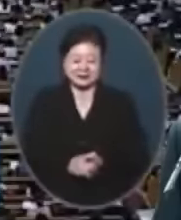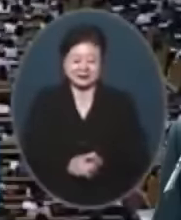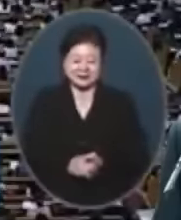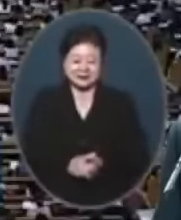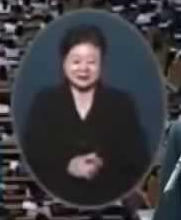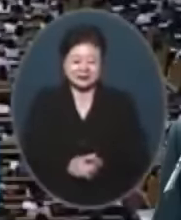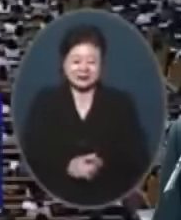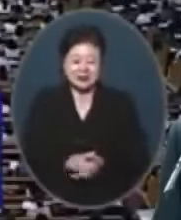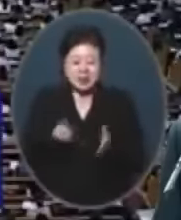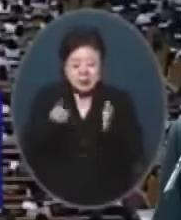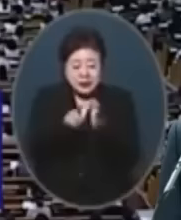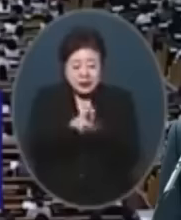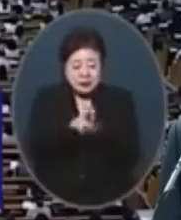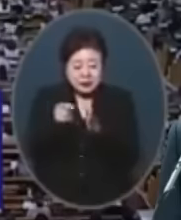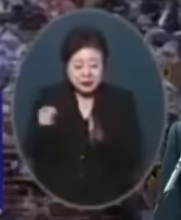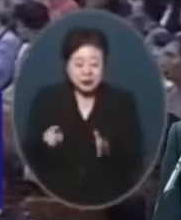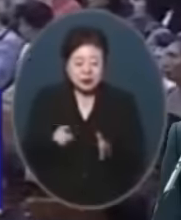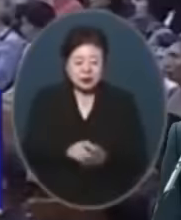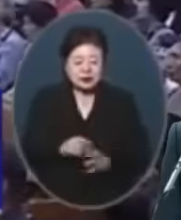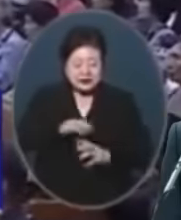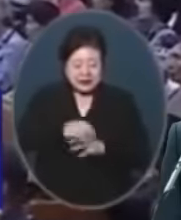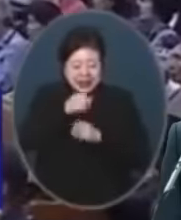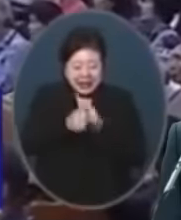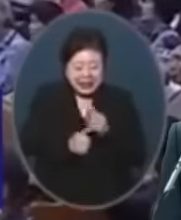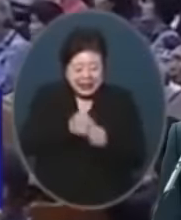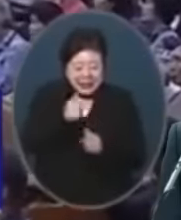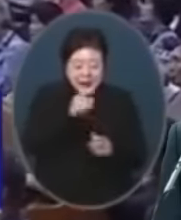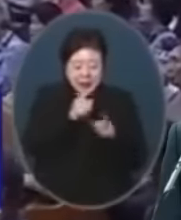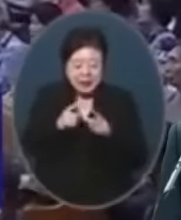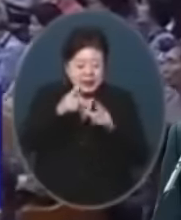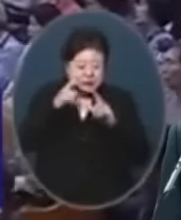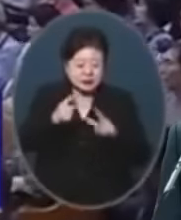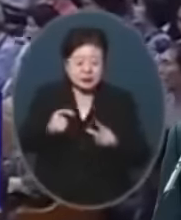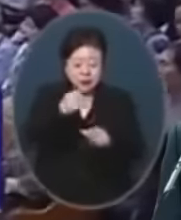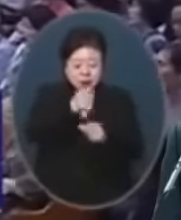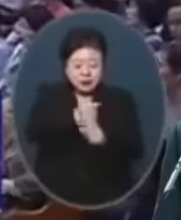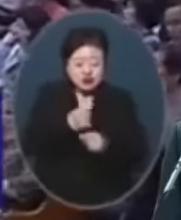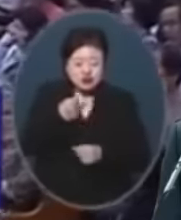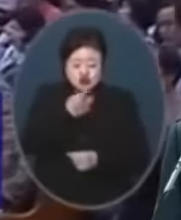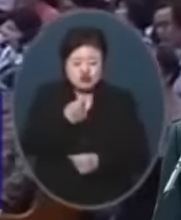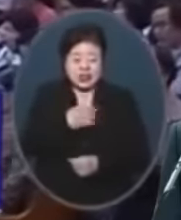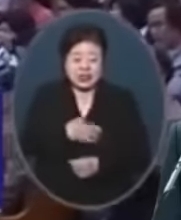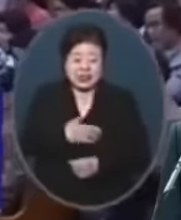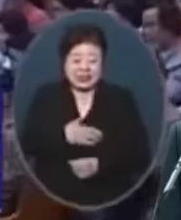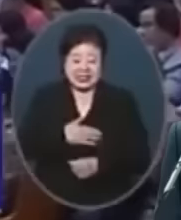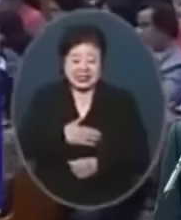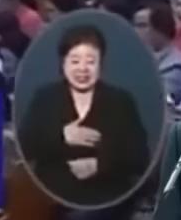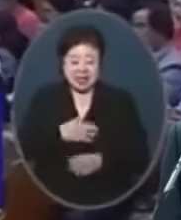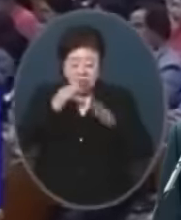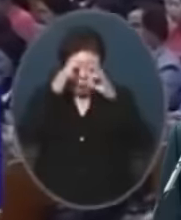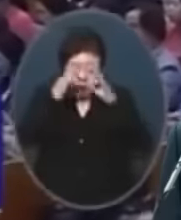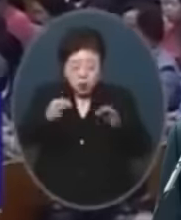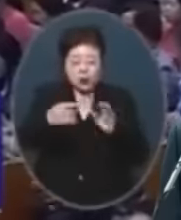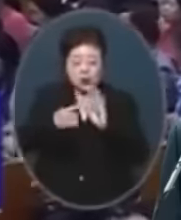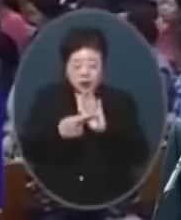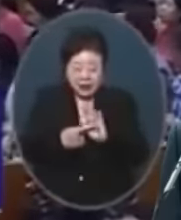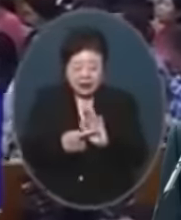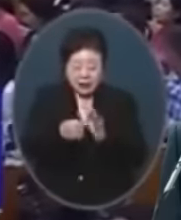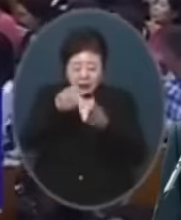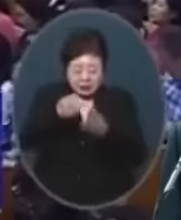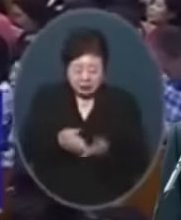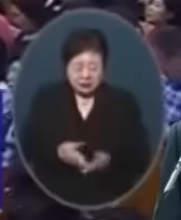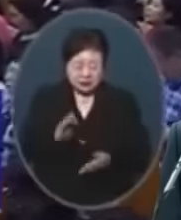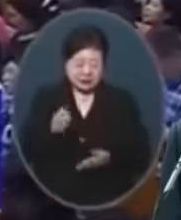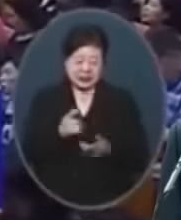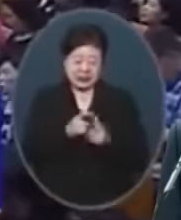3절에 믿음으로 모든 세계가 하나님의 말씀으로 지어진 줄을 우리가 아나니 보이는 것은 나타난 것으로 말미암아